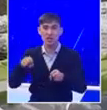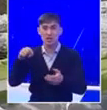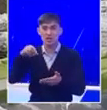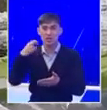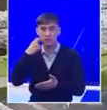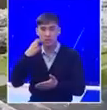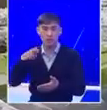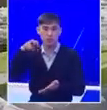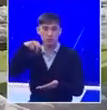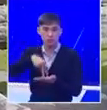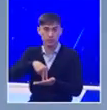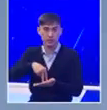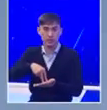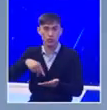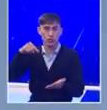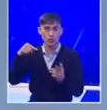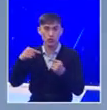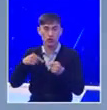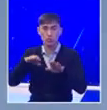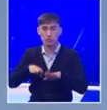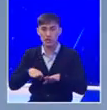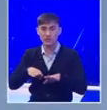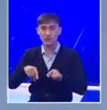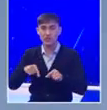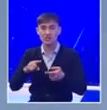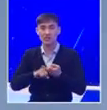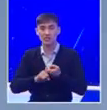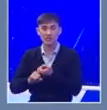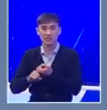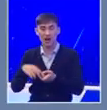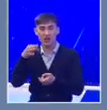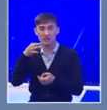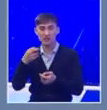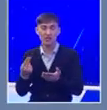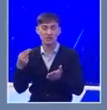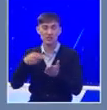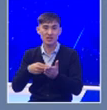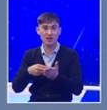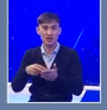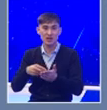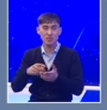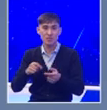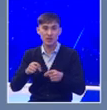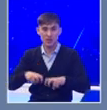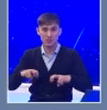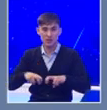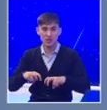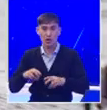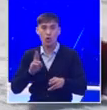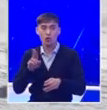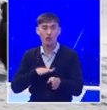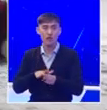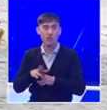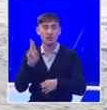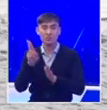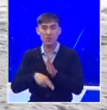подножия горного хребта а точности попадания мишень зависело оценка мастерства парапланериста среди тех кто выполнил это условие без